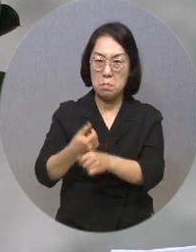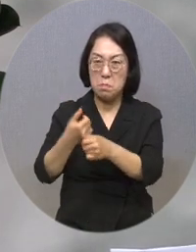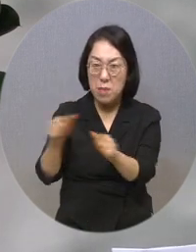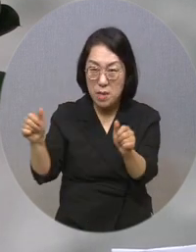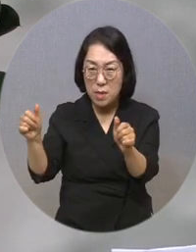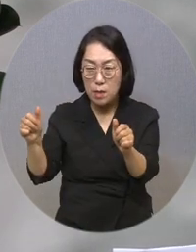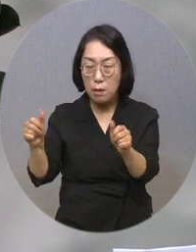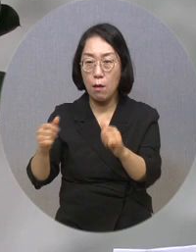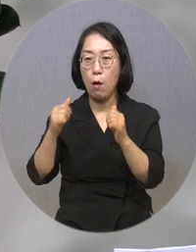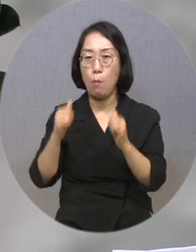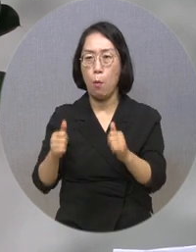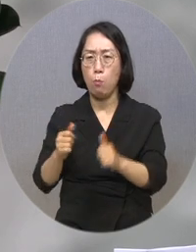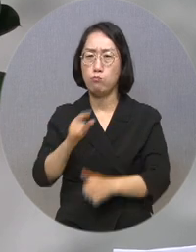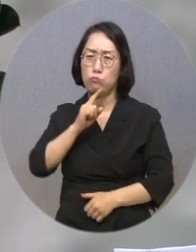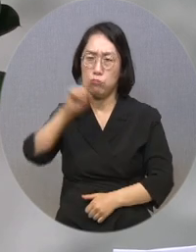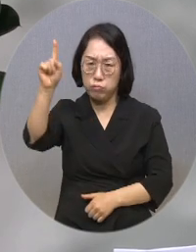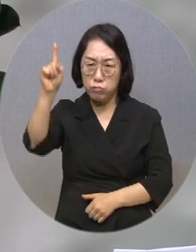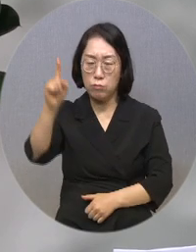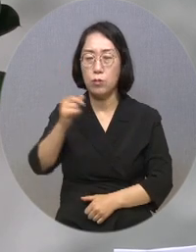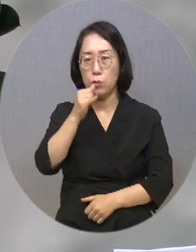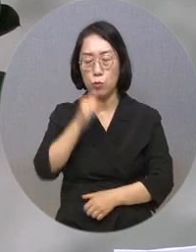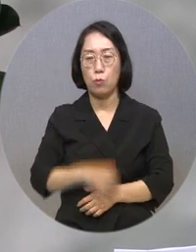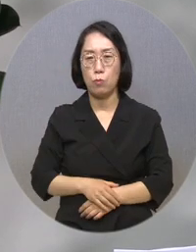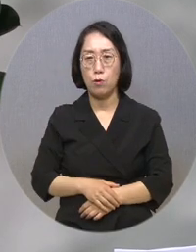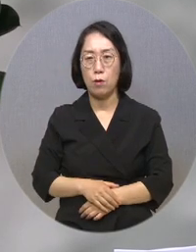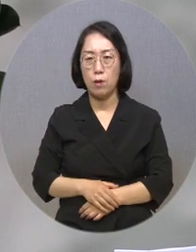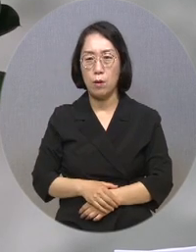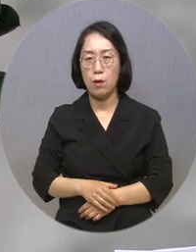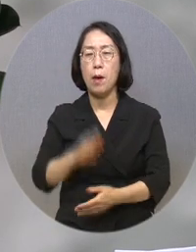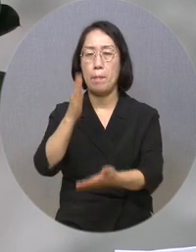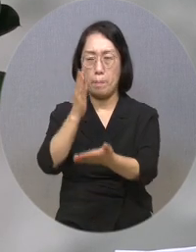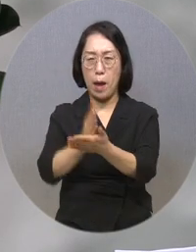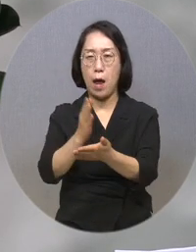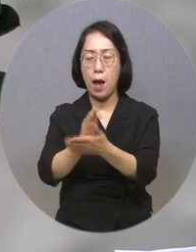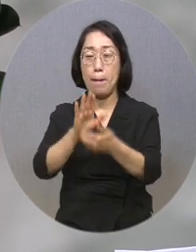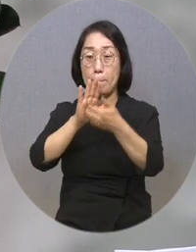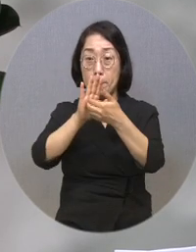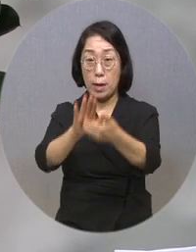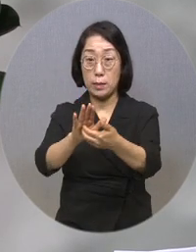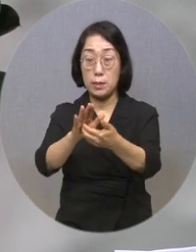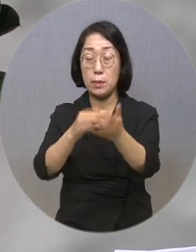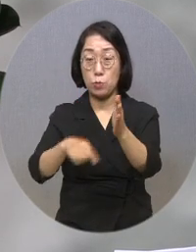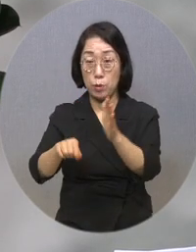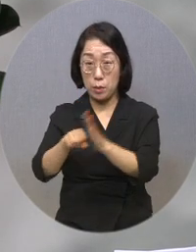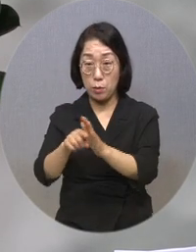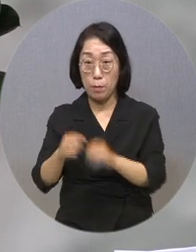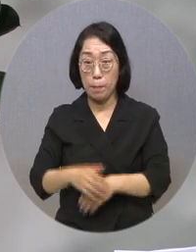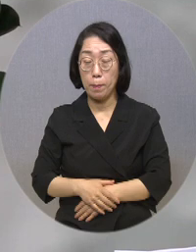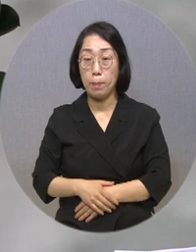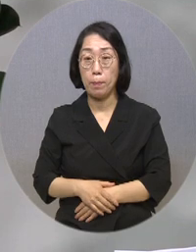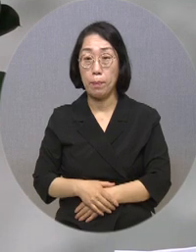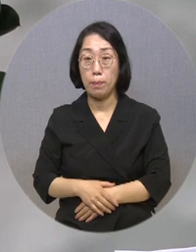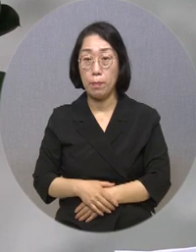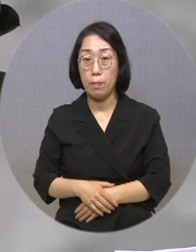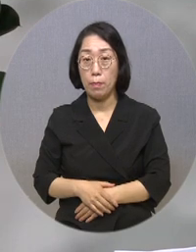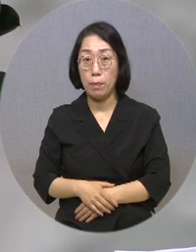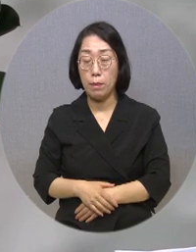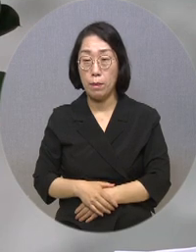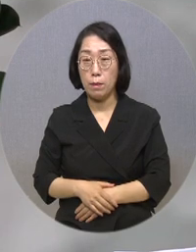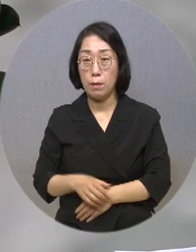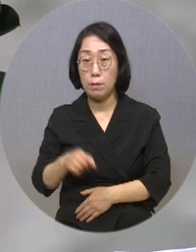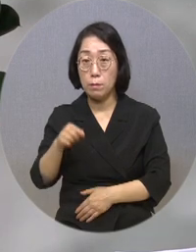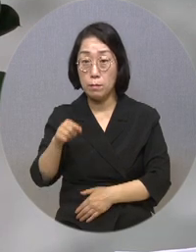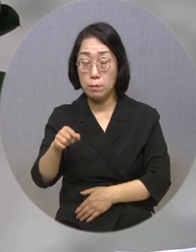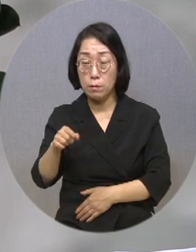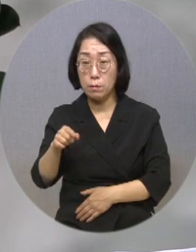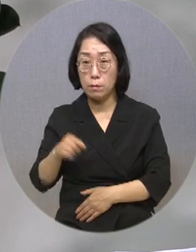법적 소송으로 가는 경우가 많습니다. 네. 저는 이것을 방지하기 위해서 특히 임차인, 임대인보다 임차인은 소송을